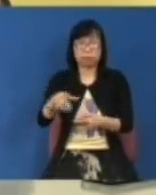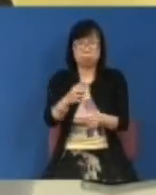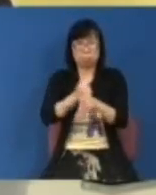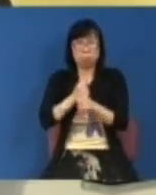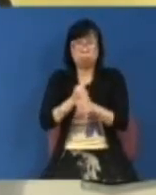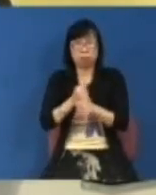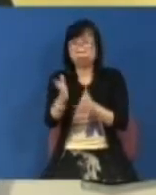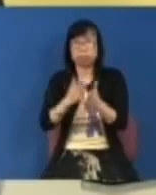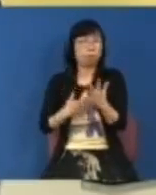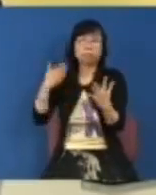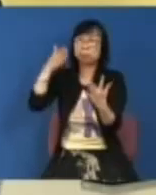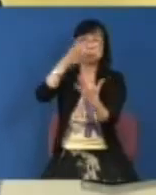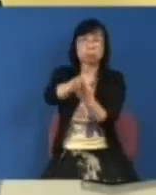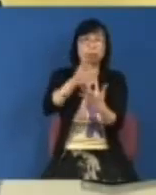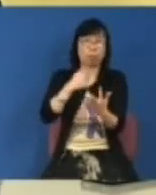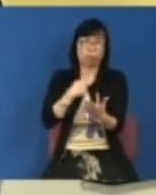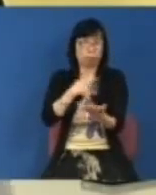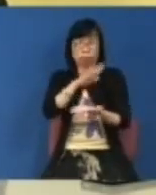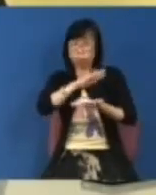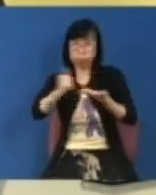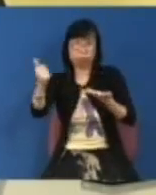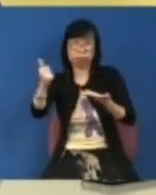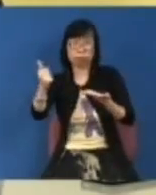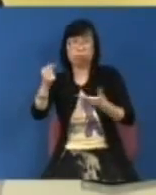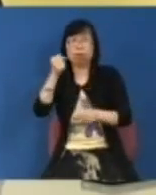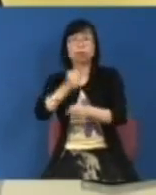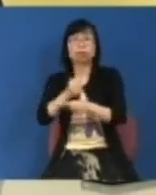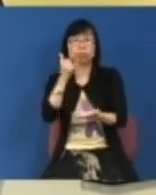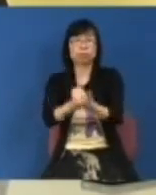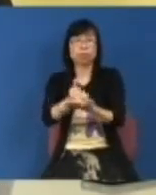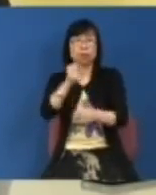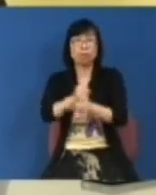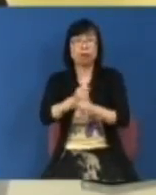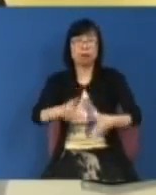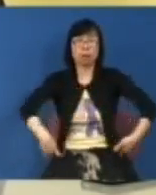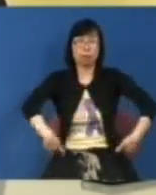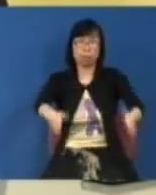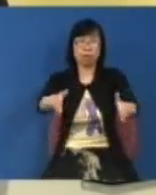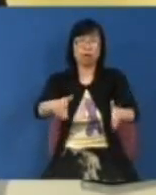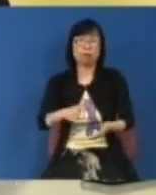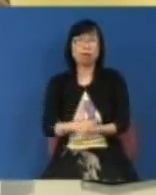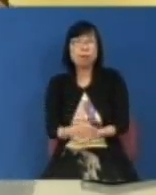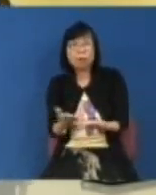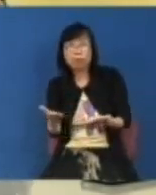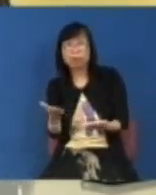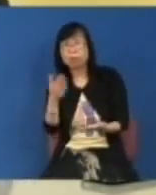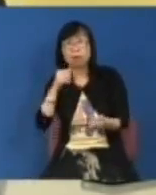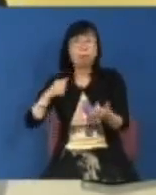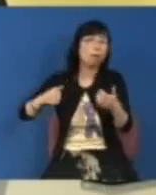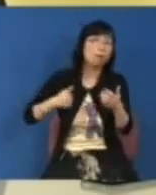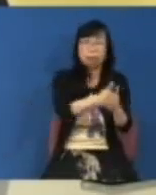進攻嘅時候，我就好清楚啦。你坐喺個馬路咁拉你。咁但係當然佢哋唔明啊！你如果你唔好開警察坐唔到條馬路啦，呢、這個唔好計